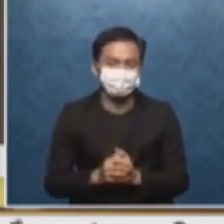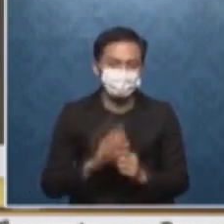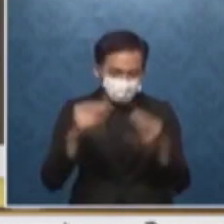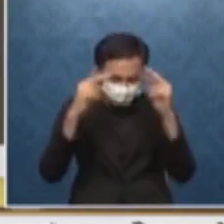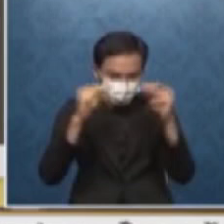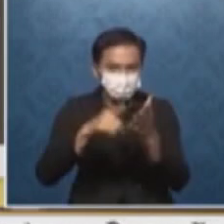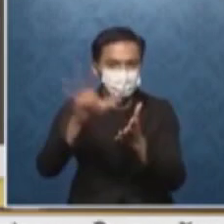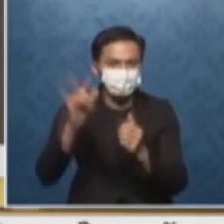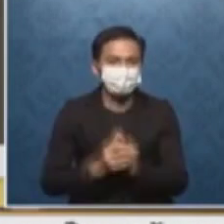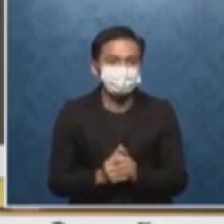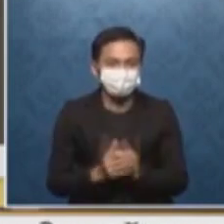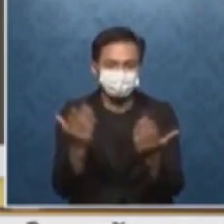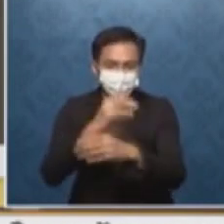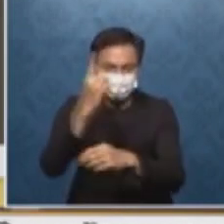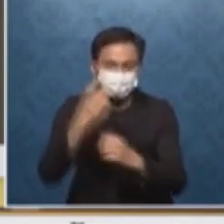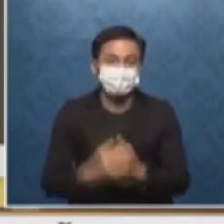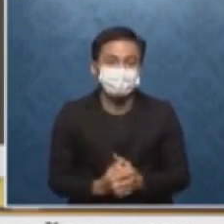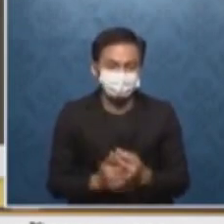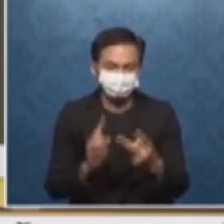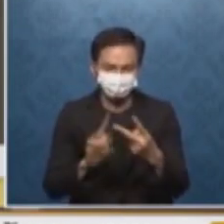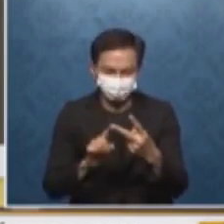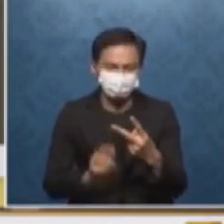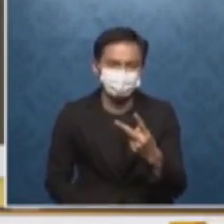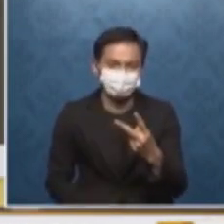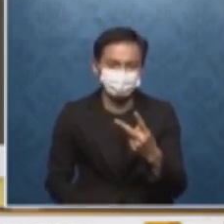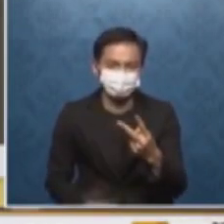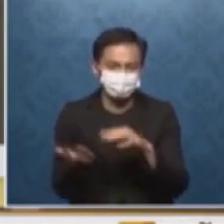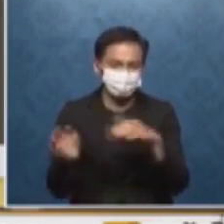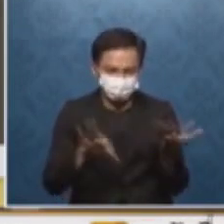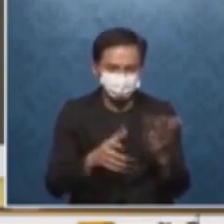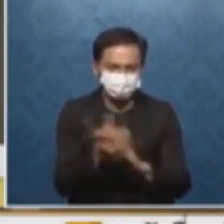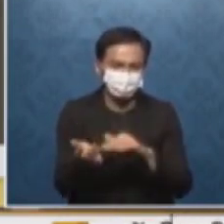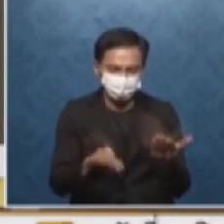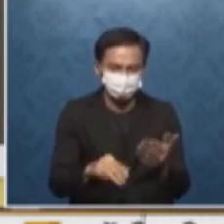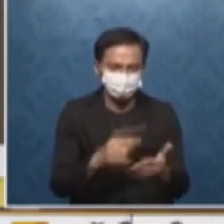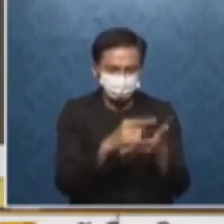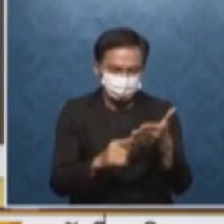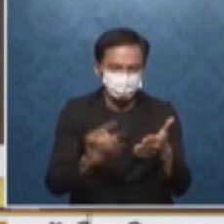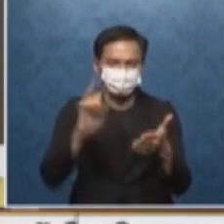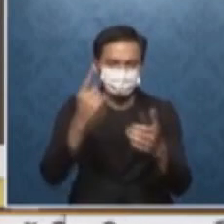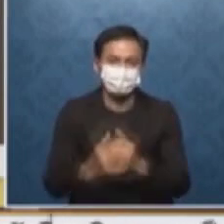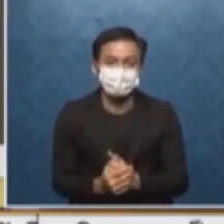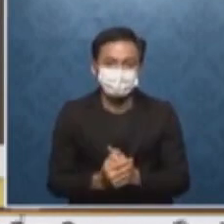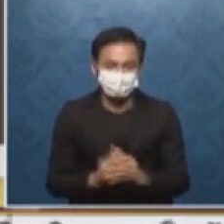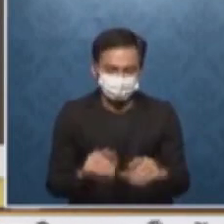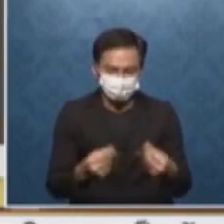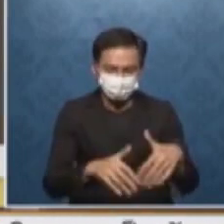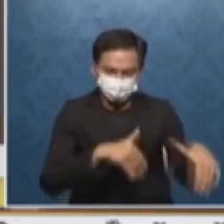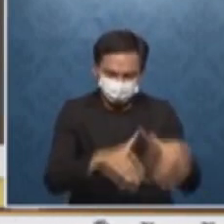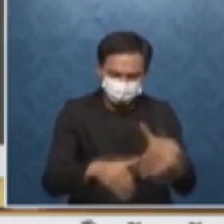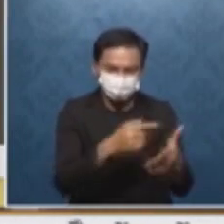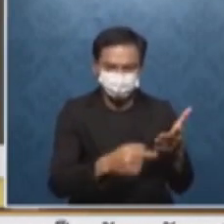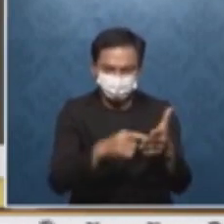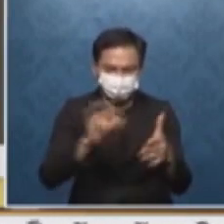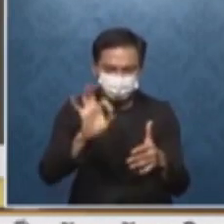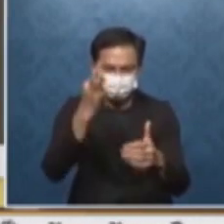เปลี่ยนคนใหม่2.2ง่ายนิดเดียวครับยุคสภาแล้วเลือกตั้งใหม่ให้ไวที่สุดให้พี่น้องประชาชนตัดสินผ่านคูหาเลือก